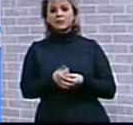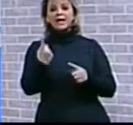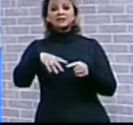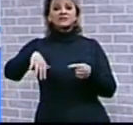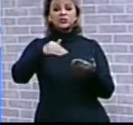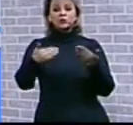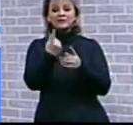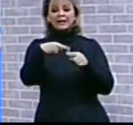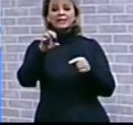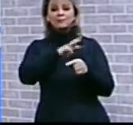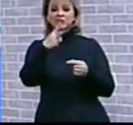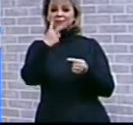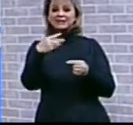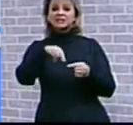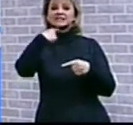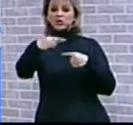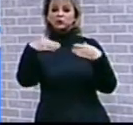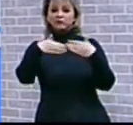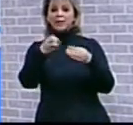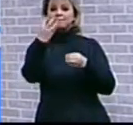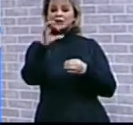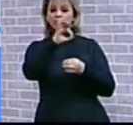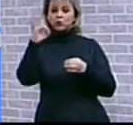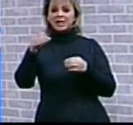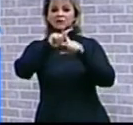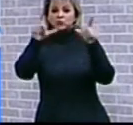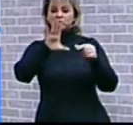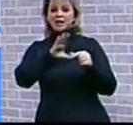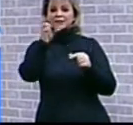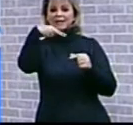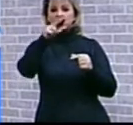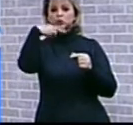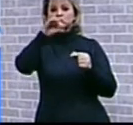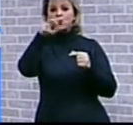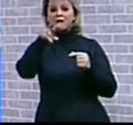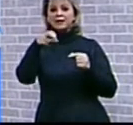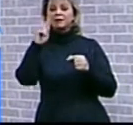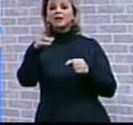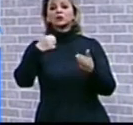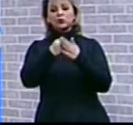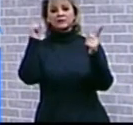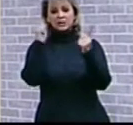Это все новости к этой минуте. Смотрите следующий выпуск в 15:00. В студии была Дарья Шулик. До встречи.